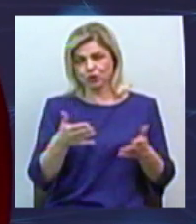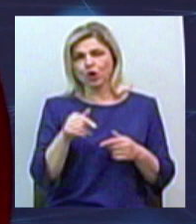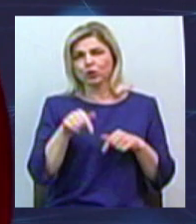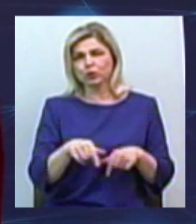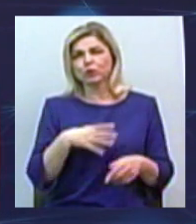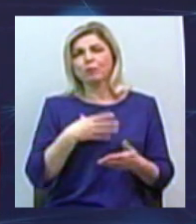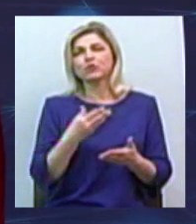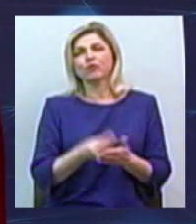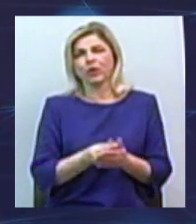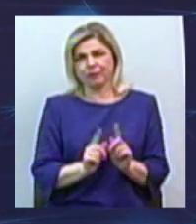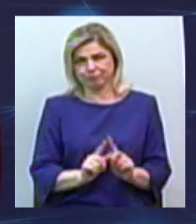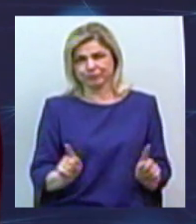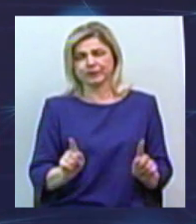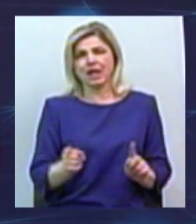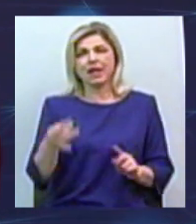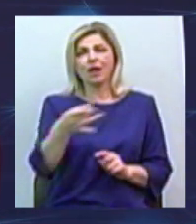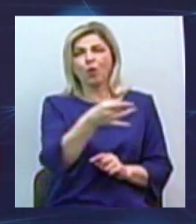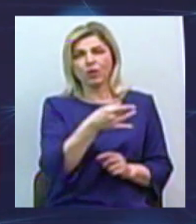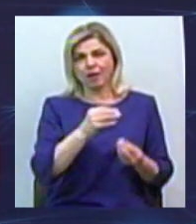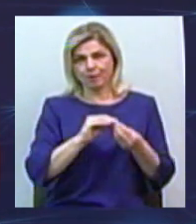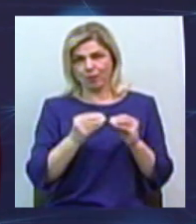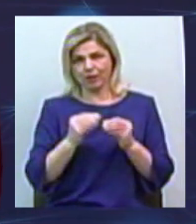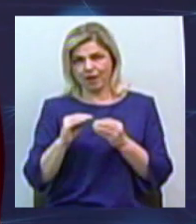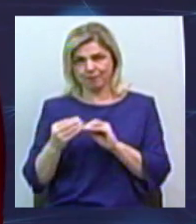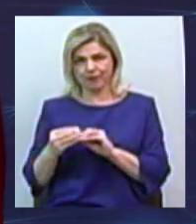свої особисті регіональні проблеми.